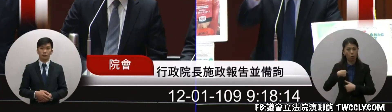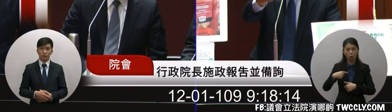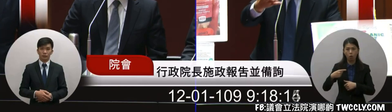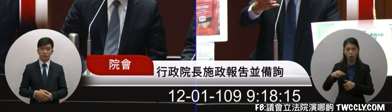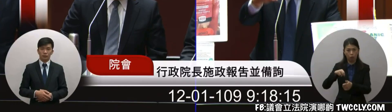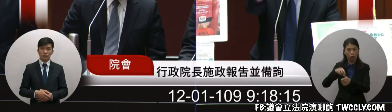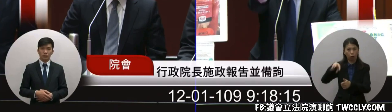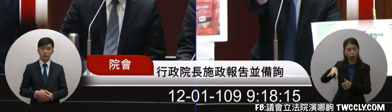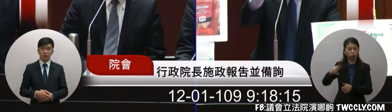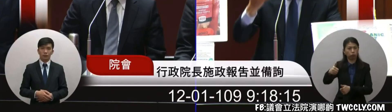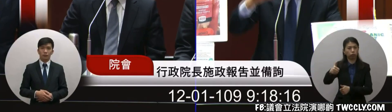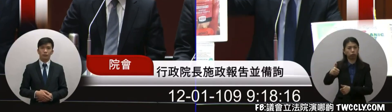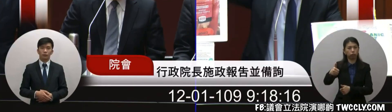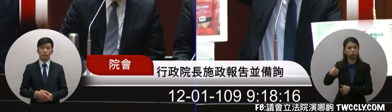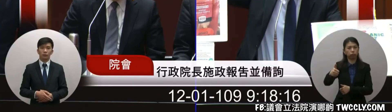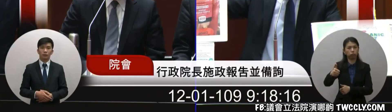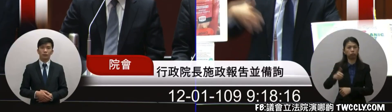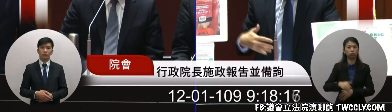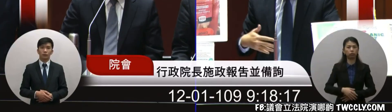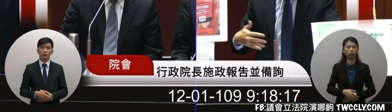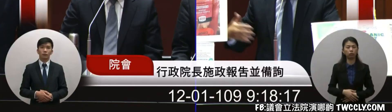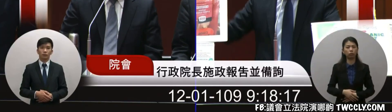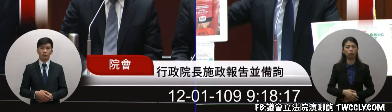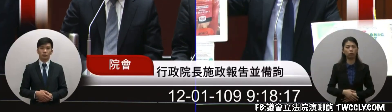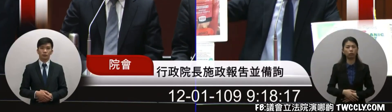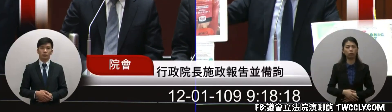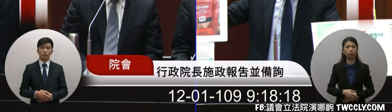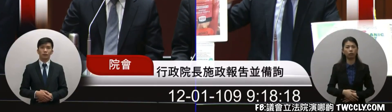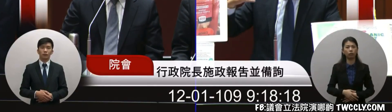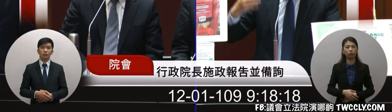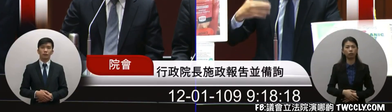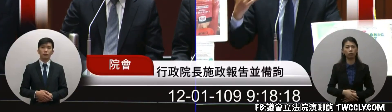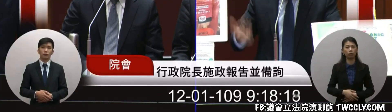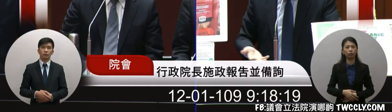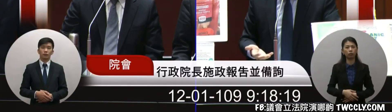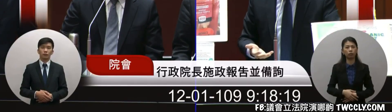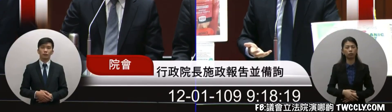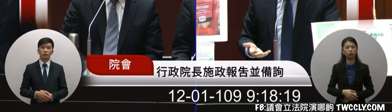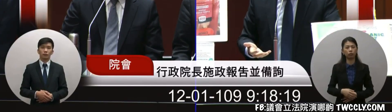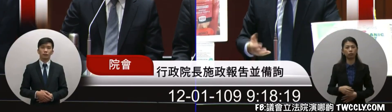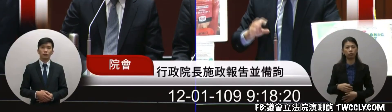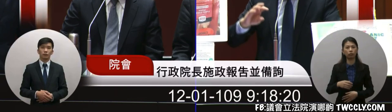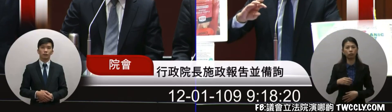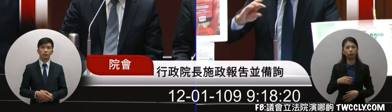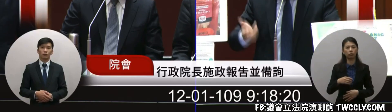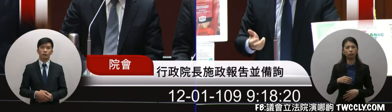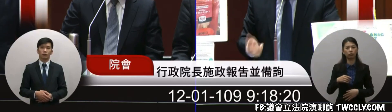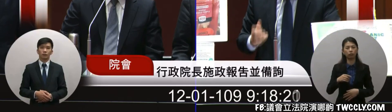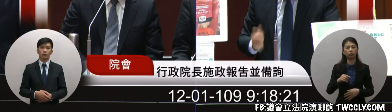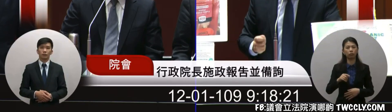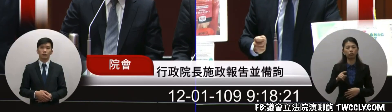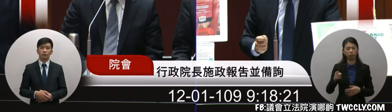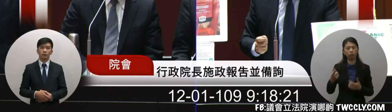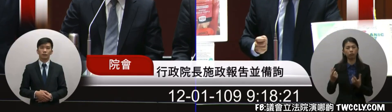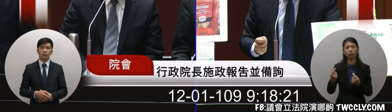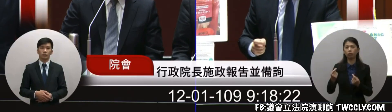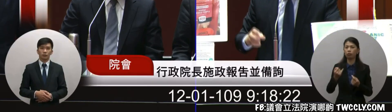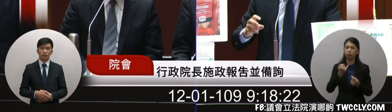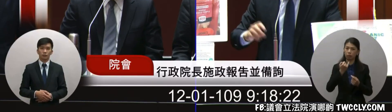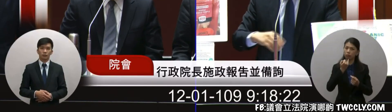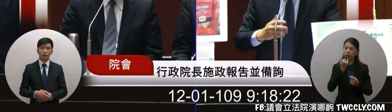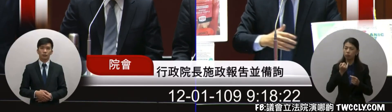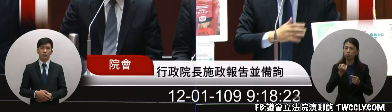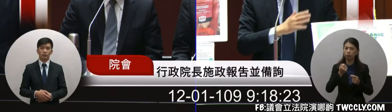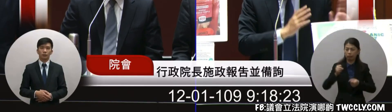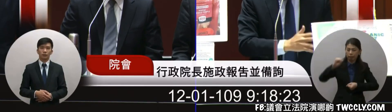哈，我是台湾猪啦。其实猪已经发展了那些序号了，对不对？我们没有，其实你倒过来也是一种方式，就是说